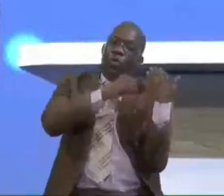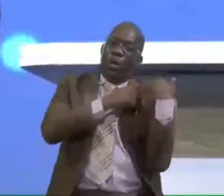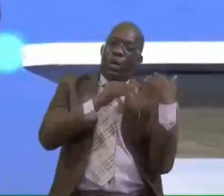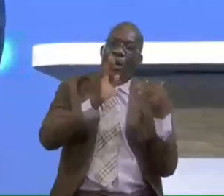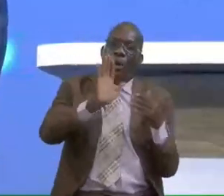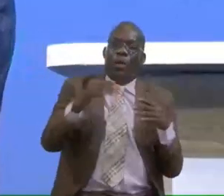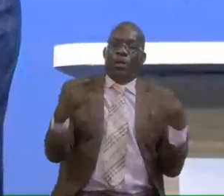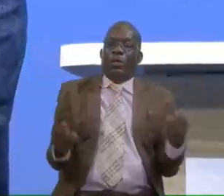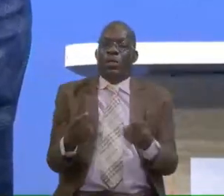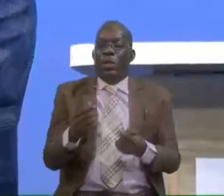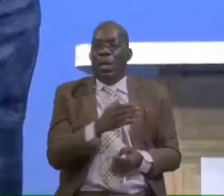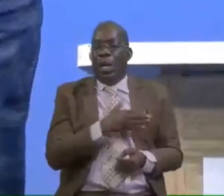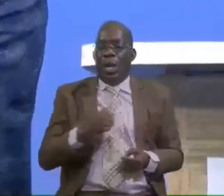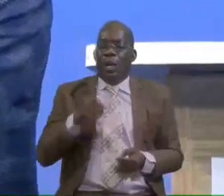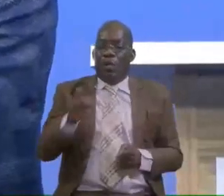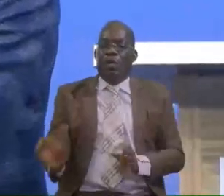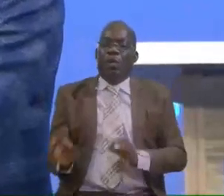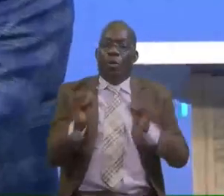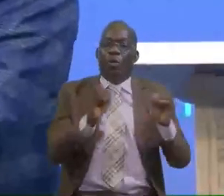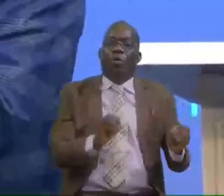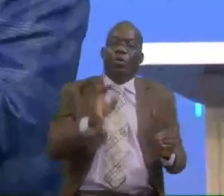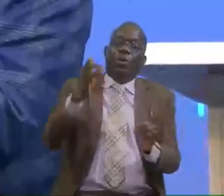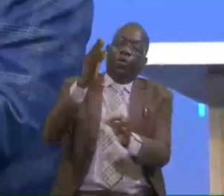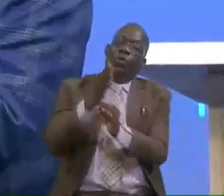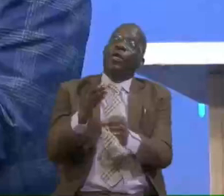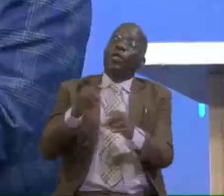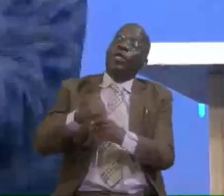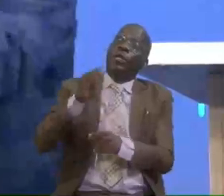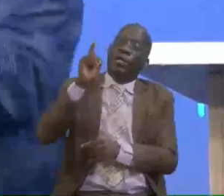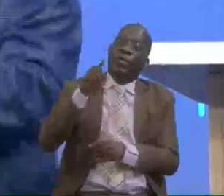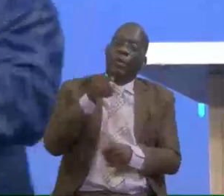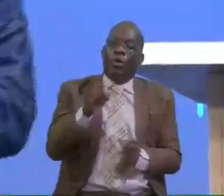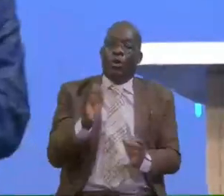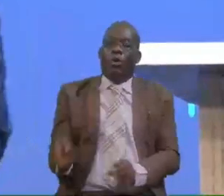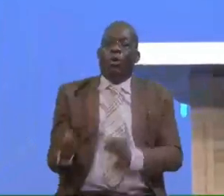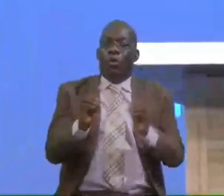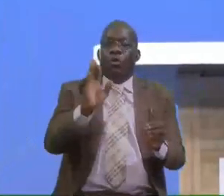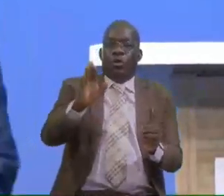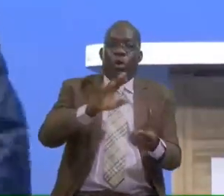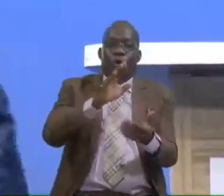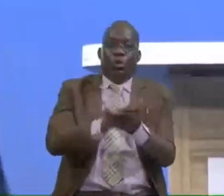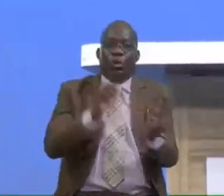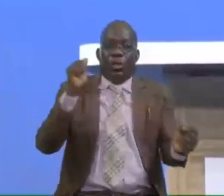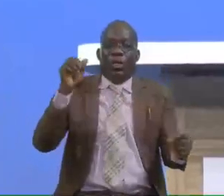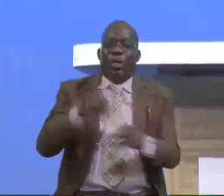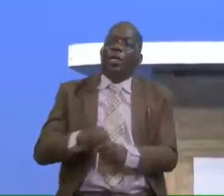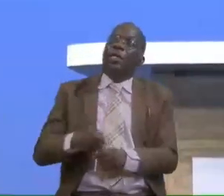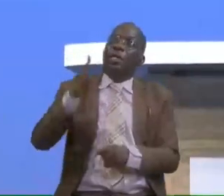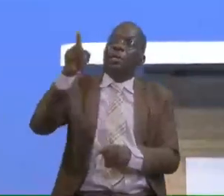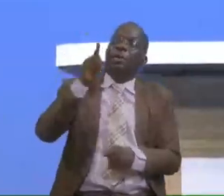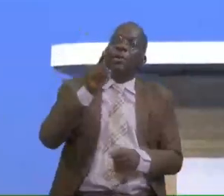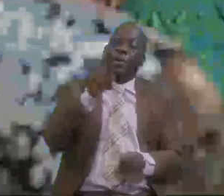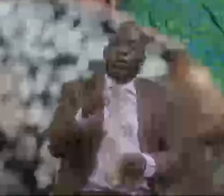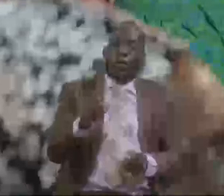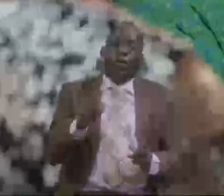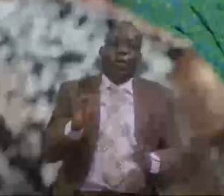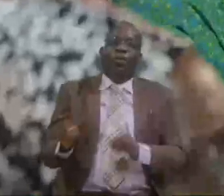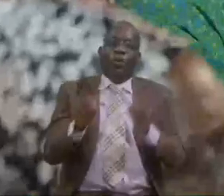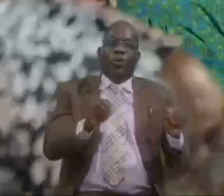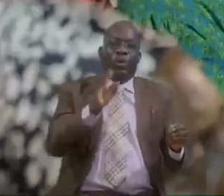péchés, et tu places ta foi en lui, et tu places ta confiance en lui, et tu places ta